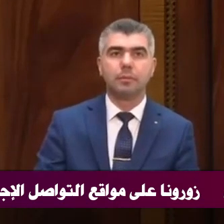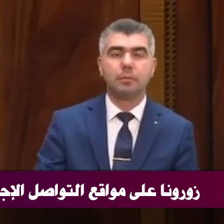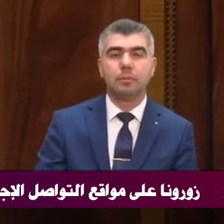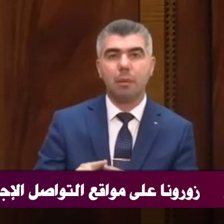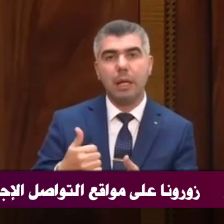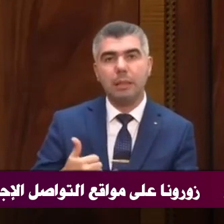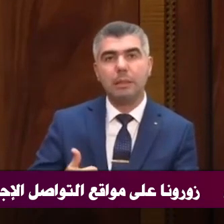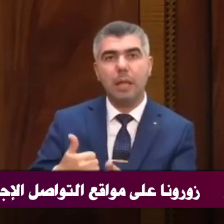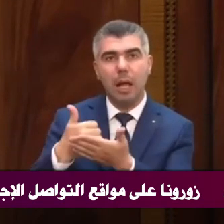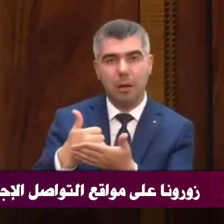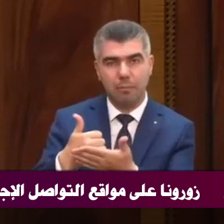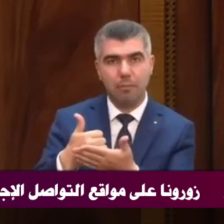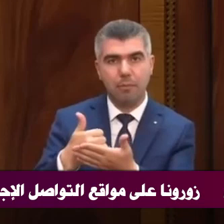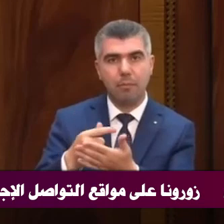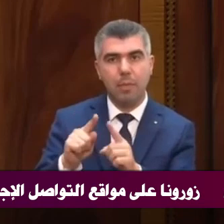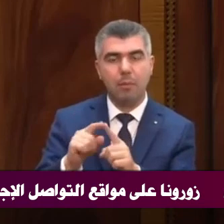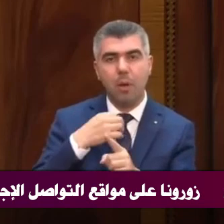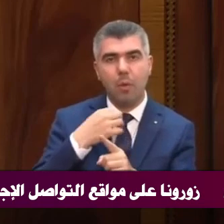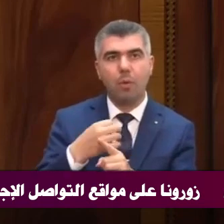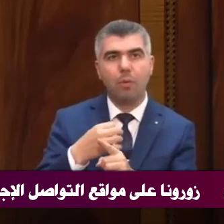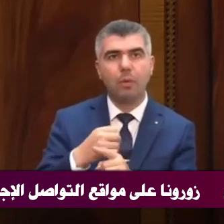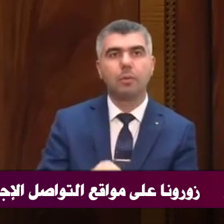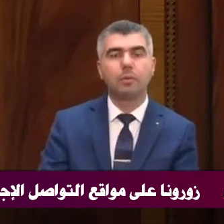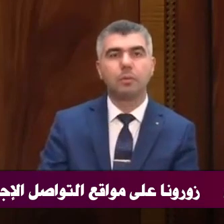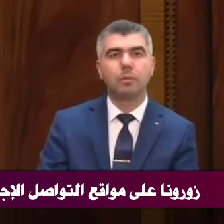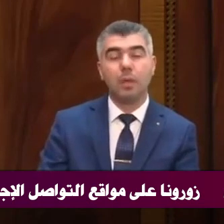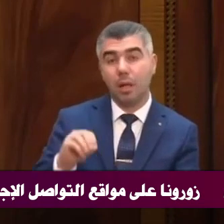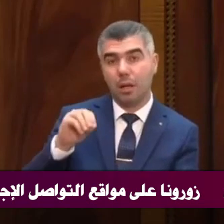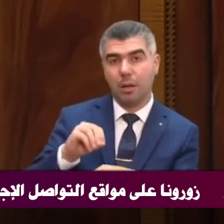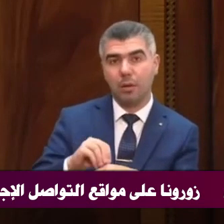بالدعم الموجه للمواد الأساسية